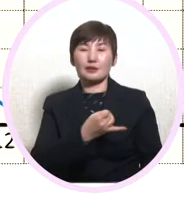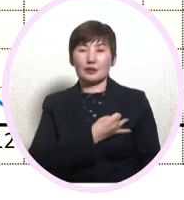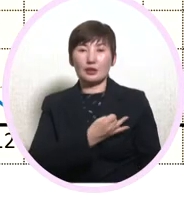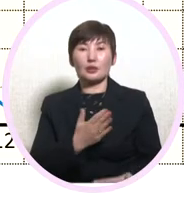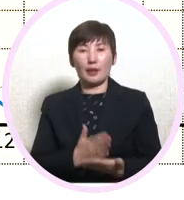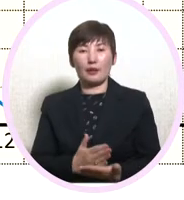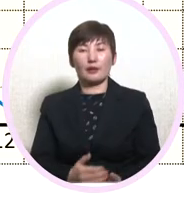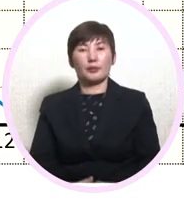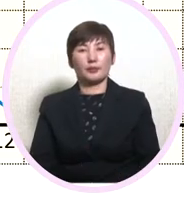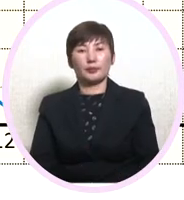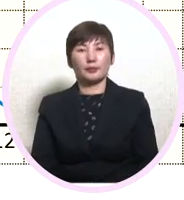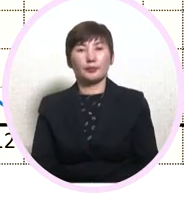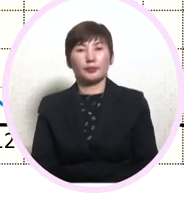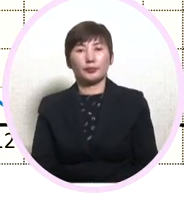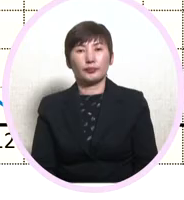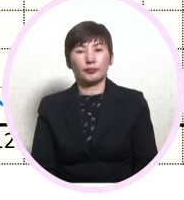байна.